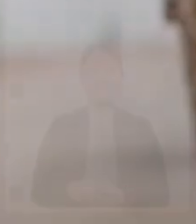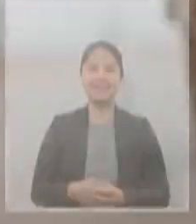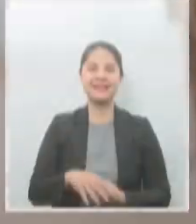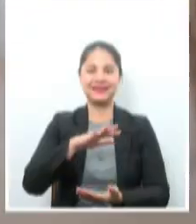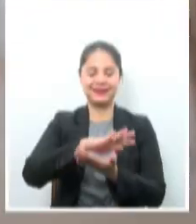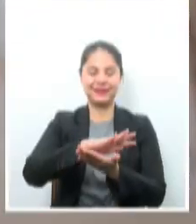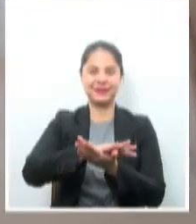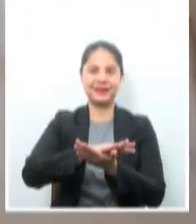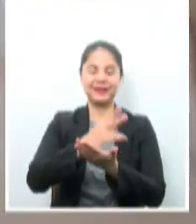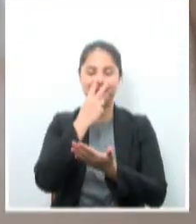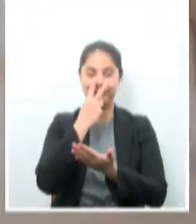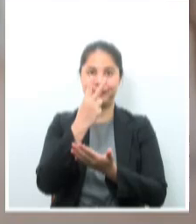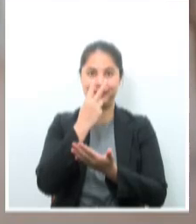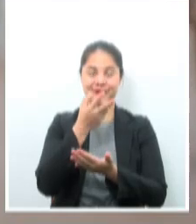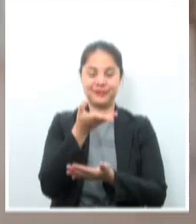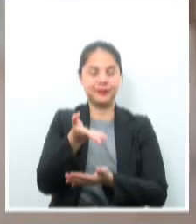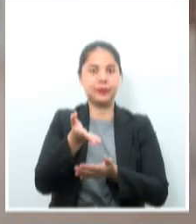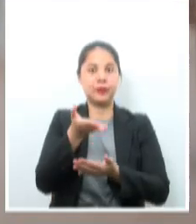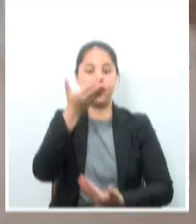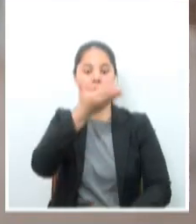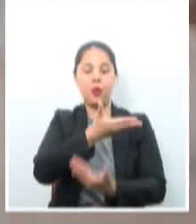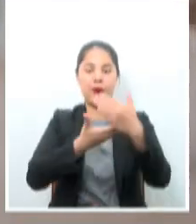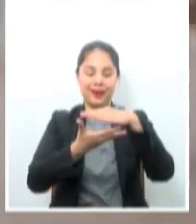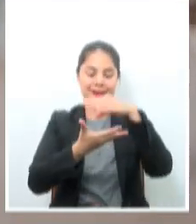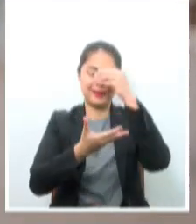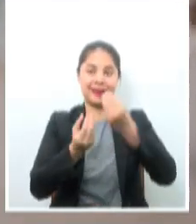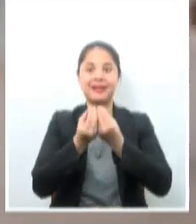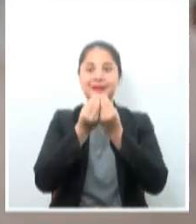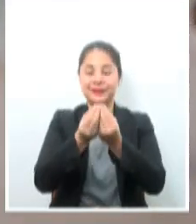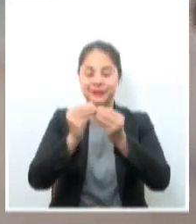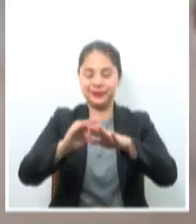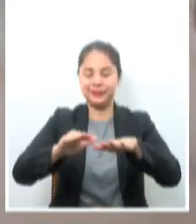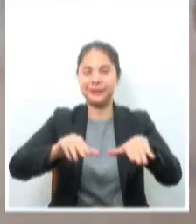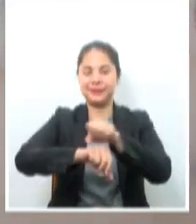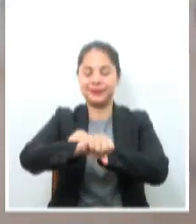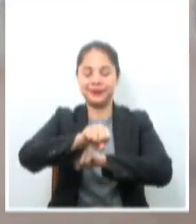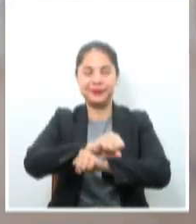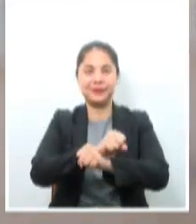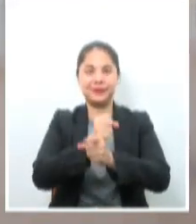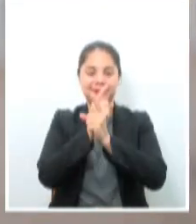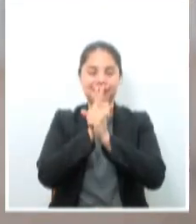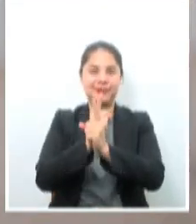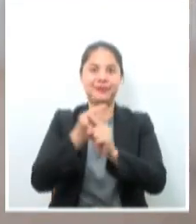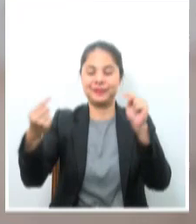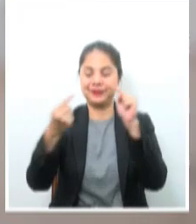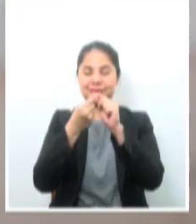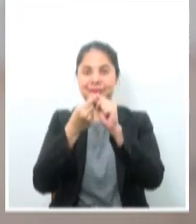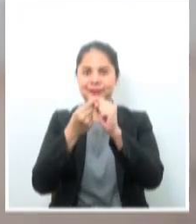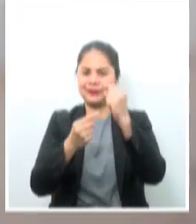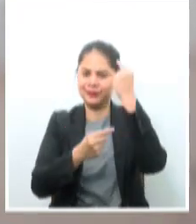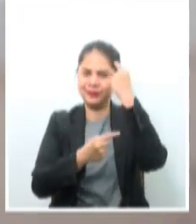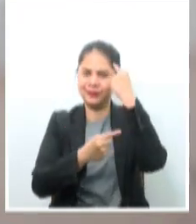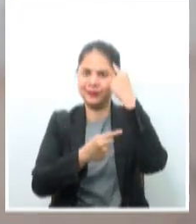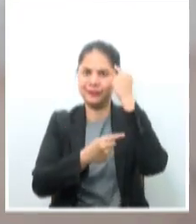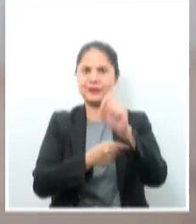โรงเรียนบ้านพุเรียบเป็นโรงเรียนขยายโอกาสทางการศึกษาขับเคลื่อนตามกรอบแนวความคิดอัปเดตโมเดลของสังกัด